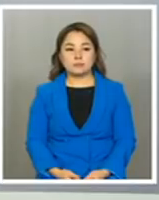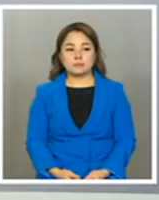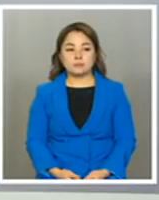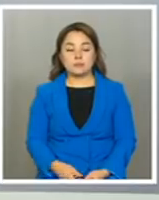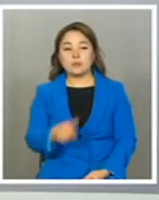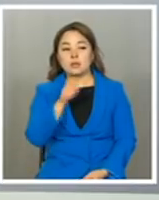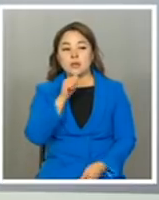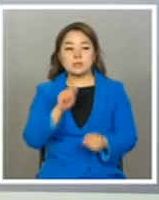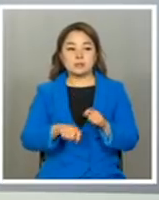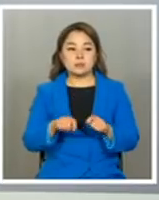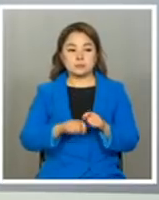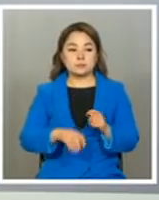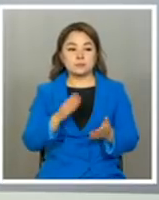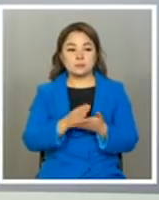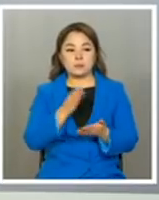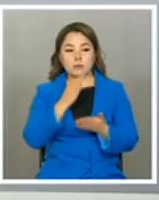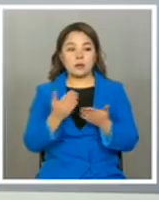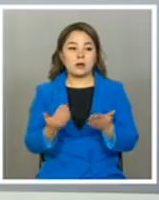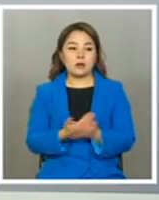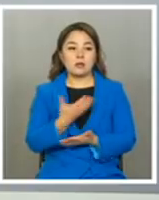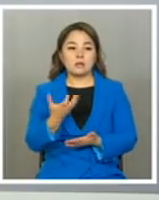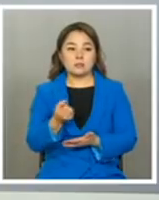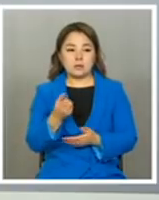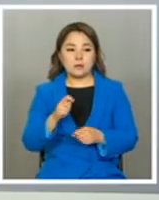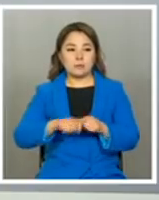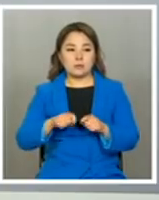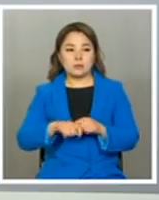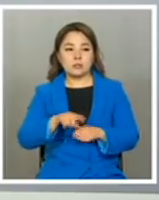Сыналушы білезік күшін қайта өлшейді.